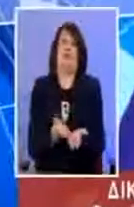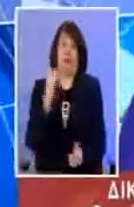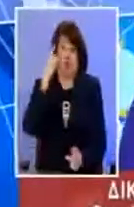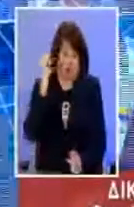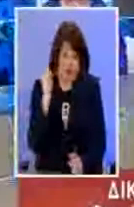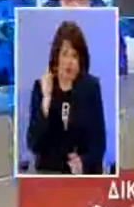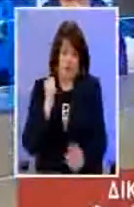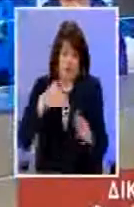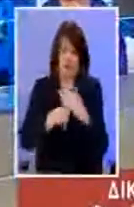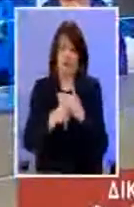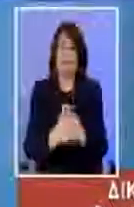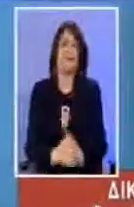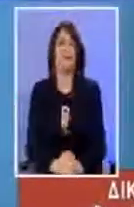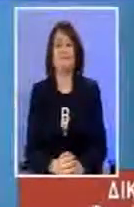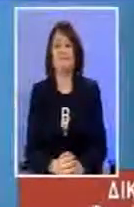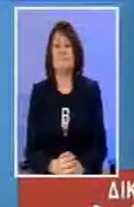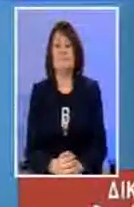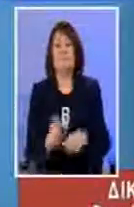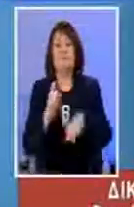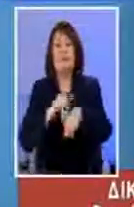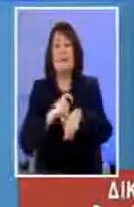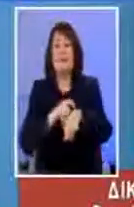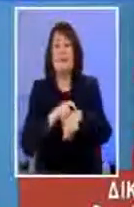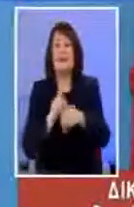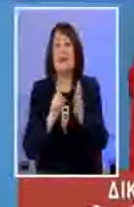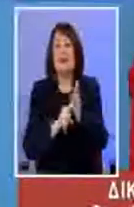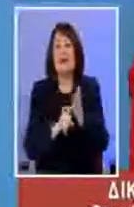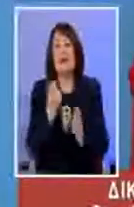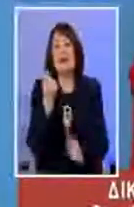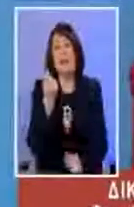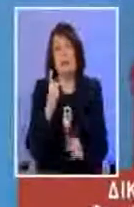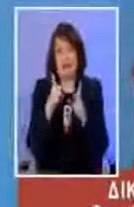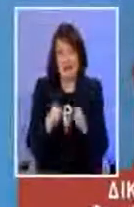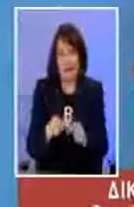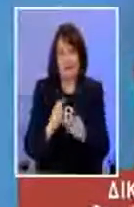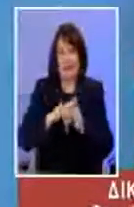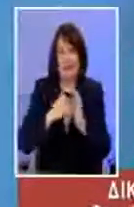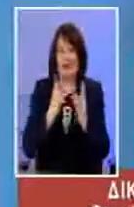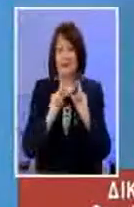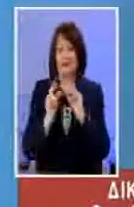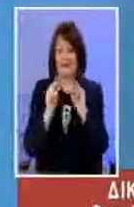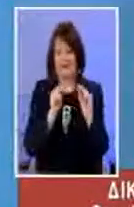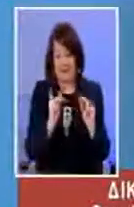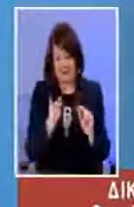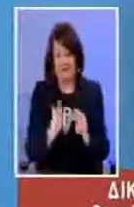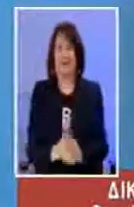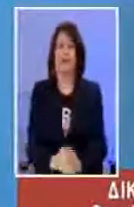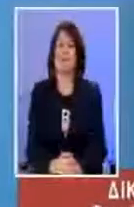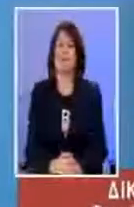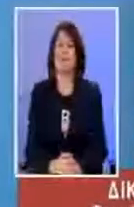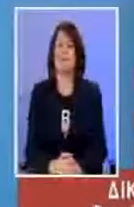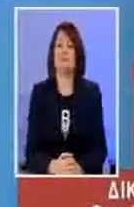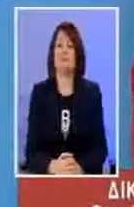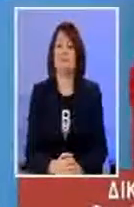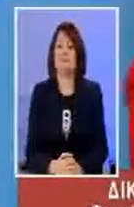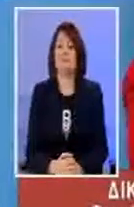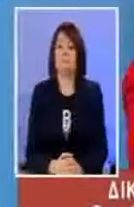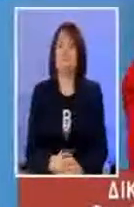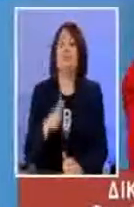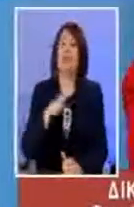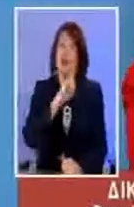και όχι. Λοιπόν, καθαρά για λόγους οικονομίας χρόνου, πρέπει να σταματήσω αυτή την πολύ ενδιαφέρουσα συζήτηση που ξεκινήσατε. Ήθελα να